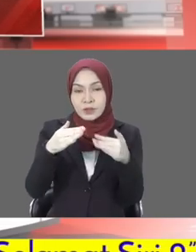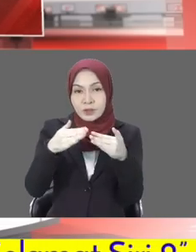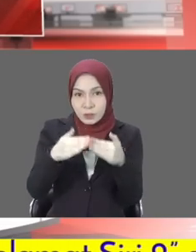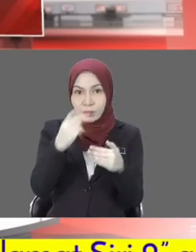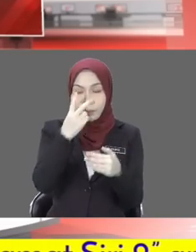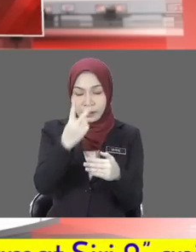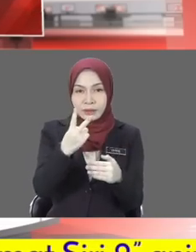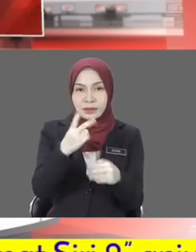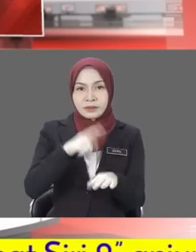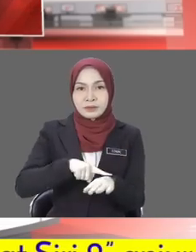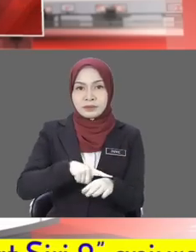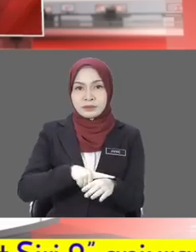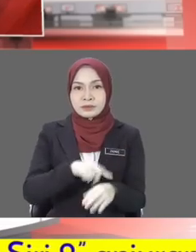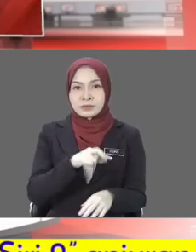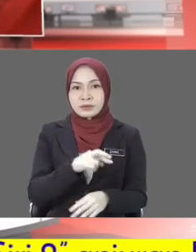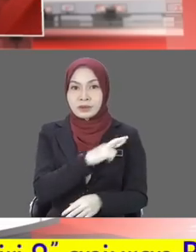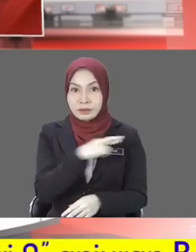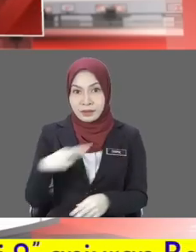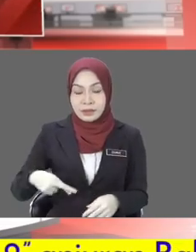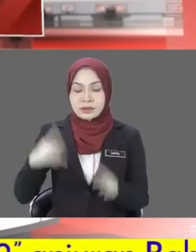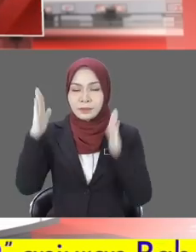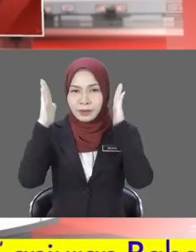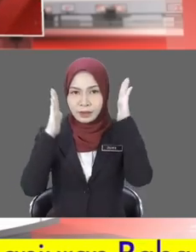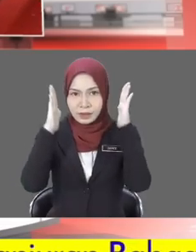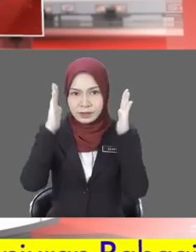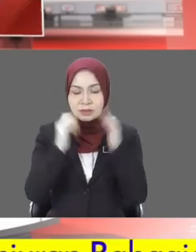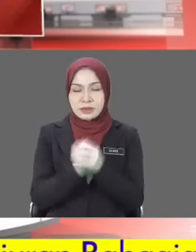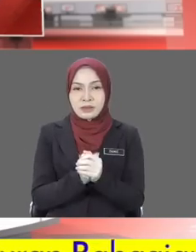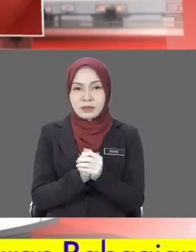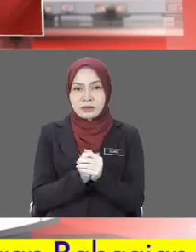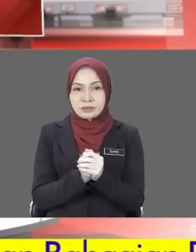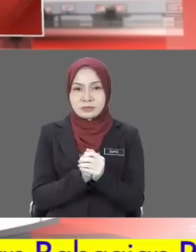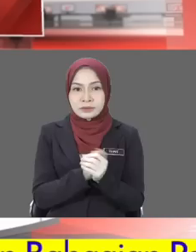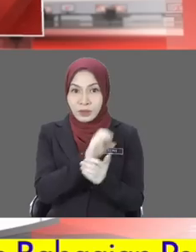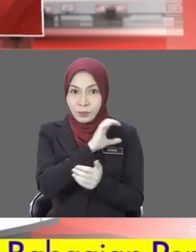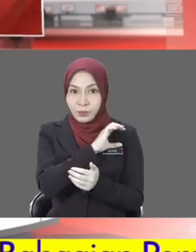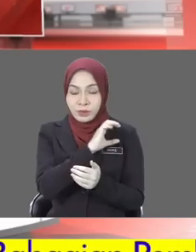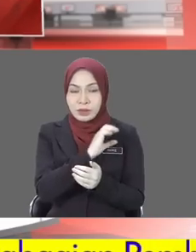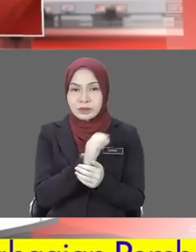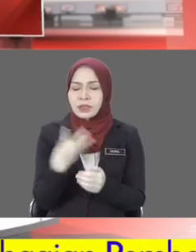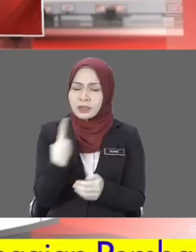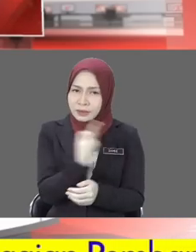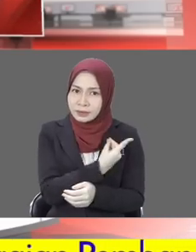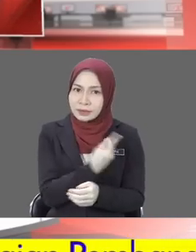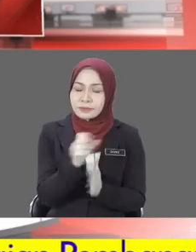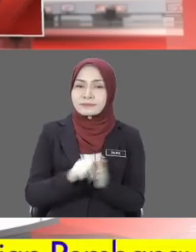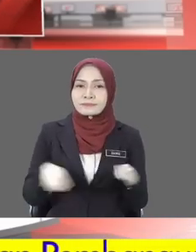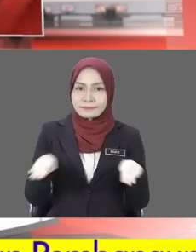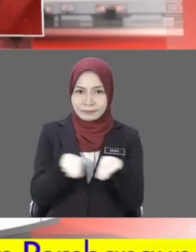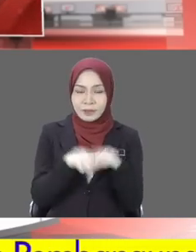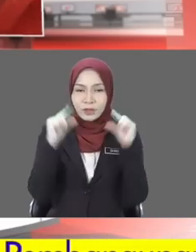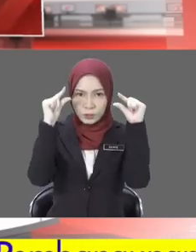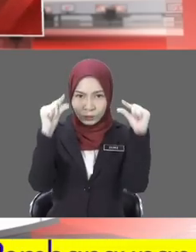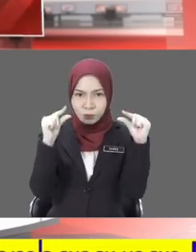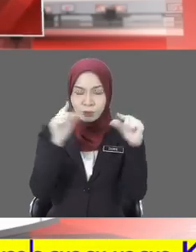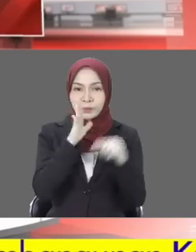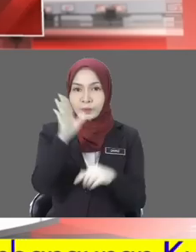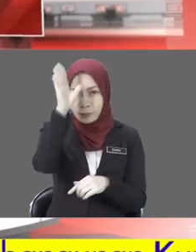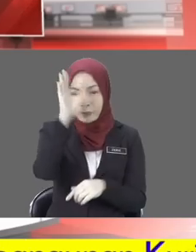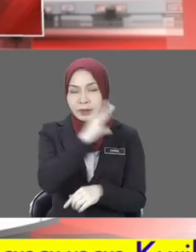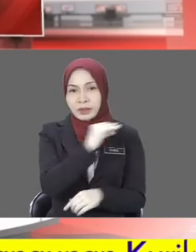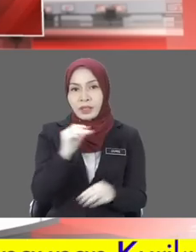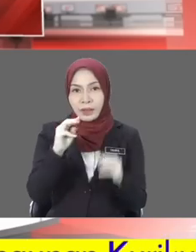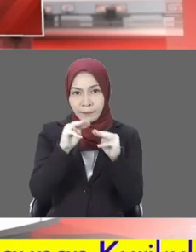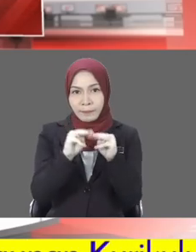Malaysia bantuan dan perempuan kita sebagai guru ibu bapak dan masyarakat perlu cakna tentang